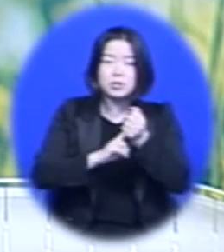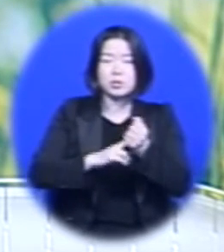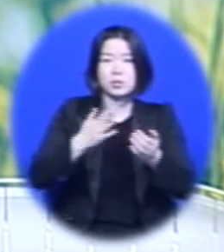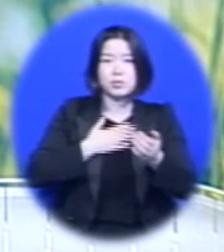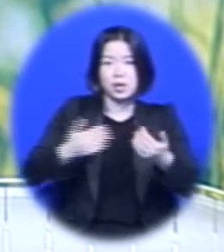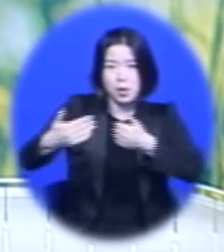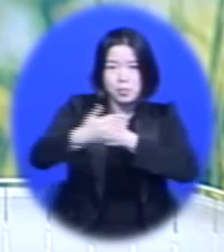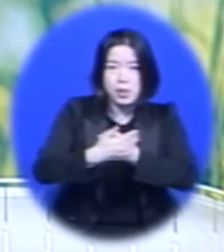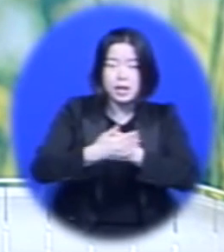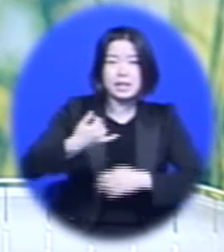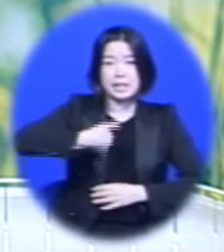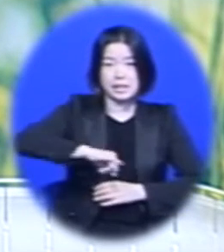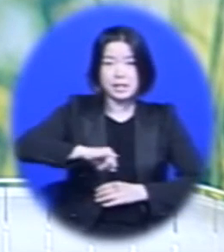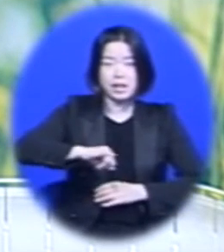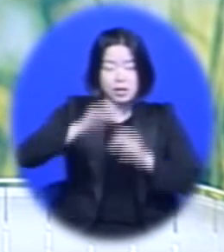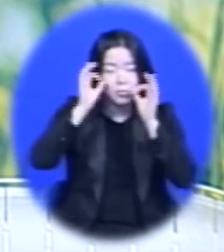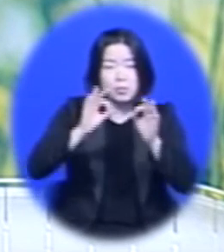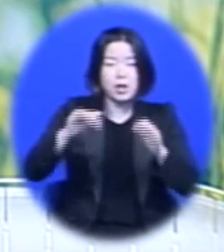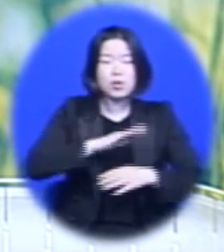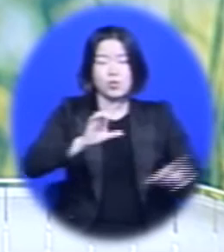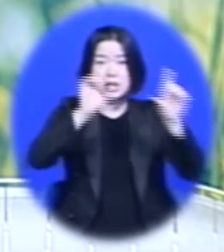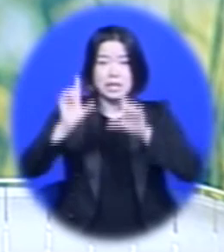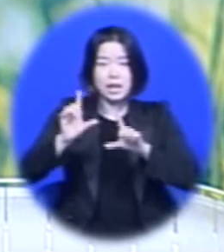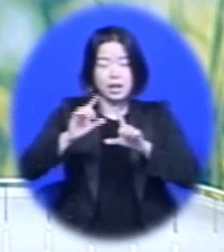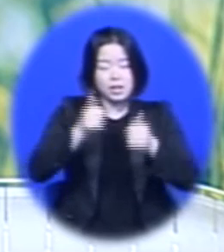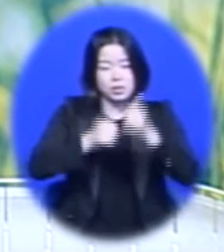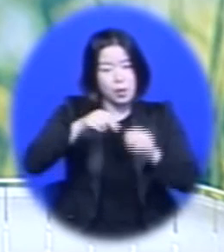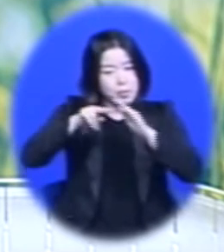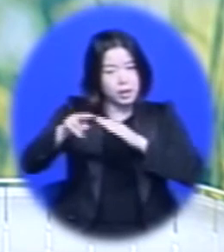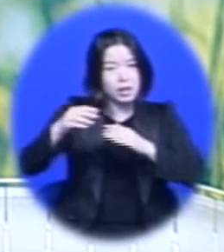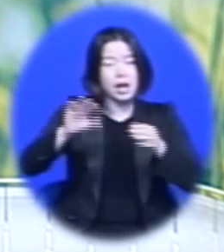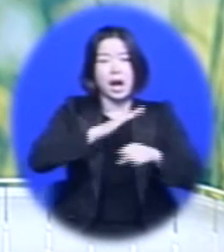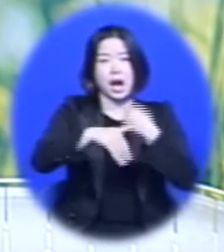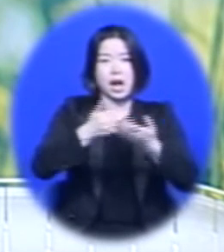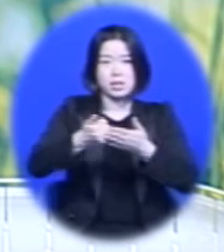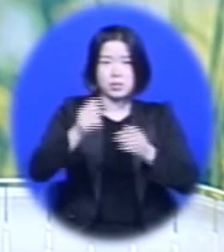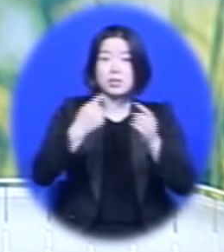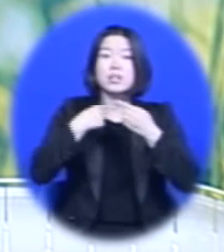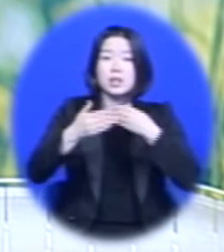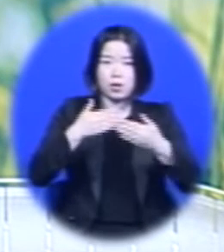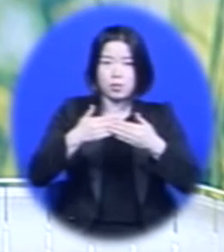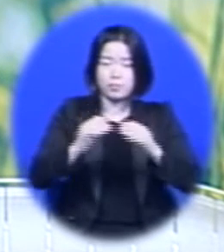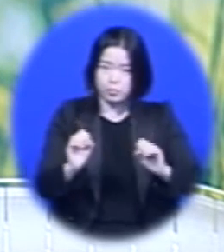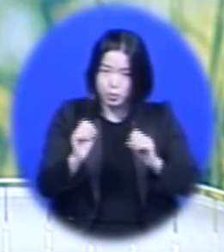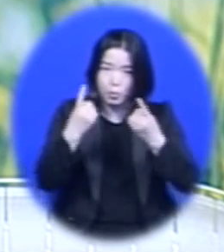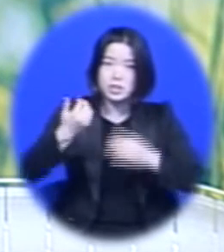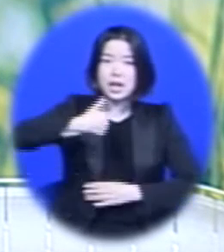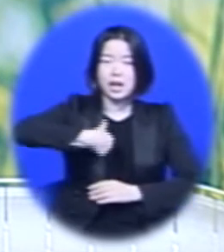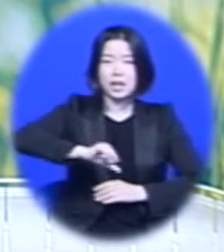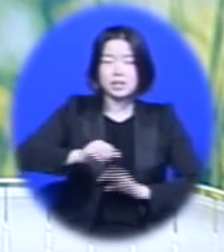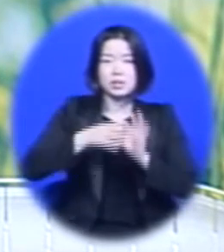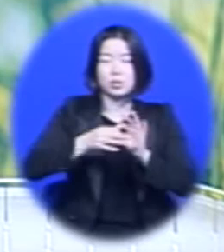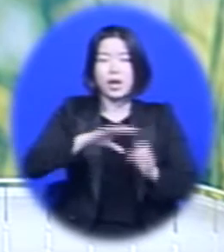통해 우리 삶에서 시험을 피해가게 하시는 하나님을 경험케 하셨습니다. 그러나 동시에 아들을 통해 주님은